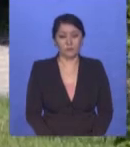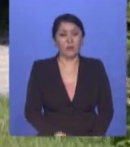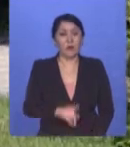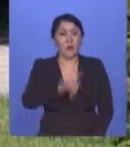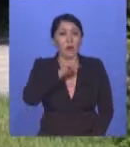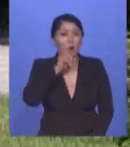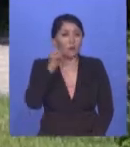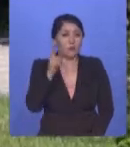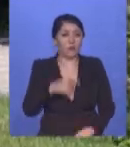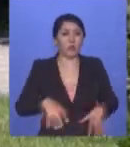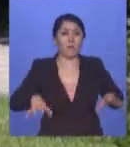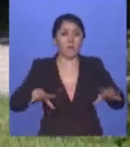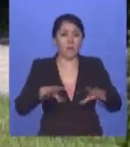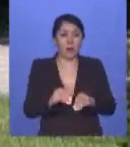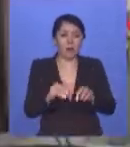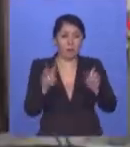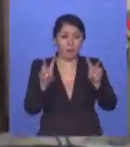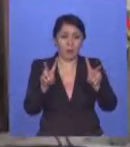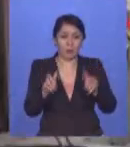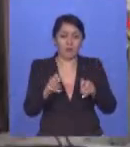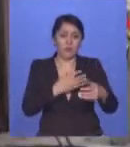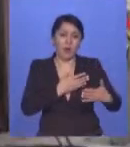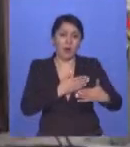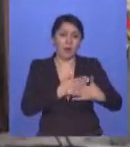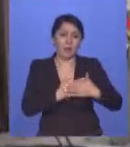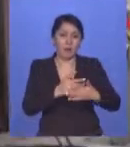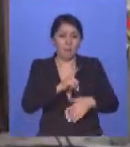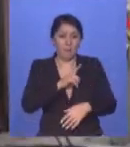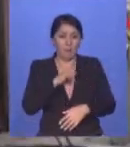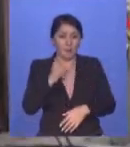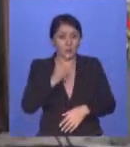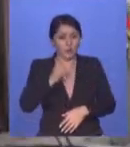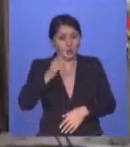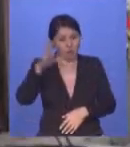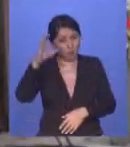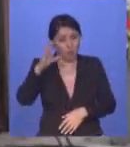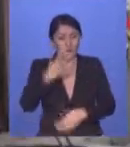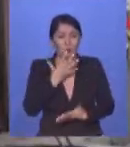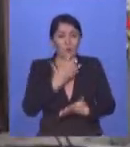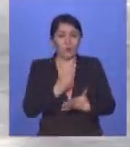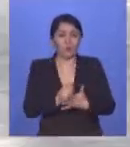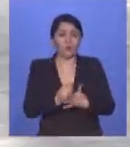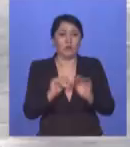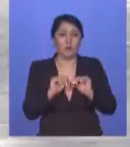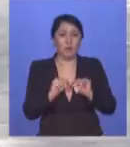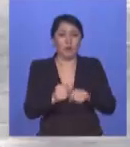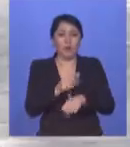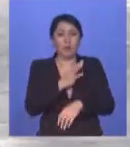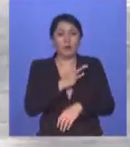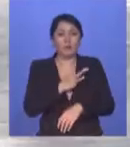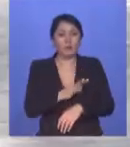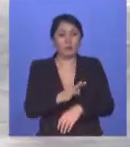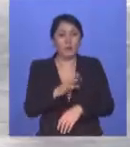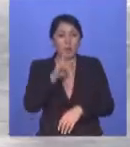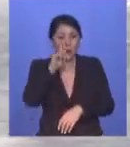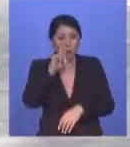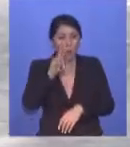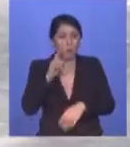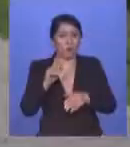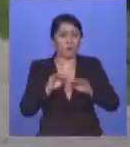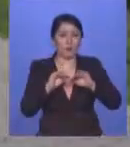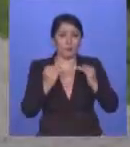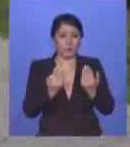Жастар мен бірге 10 күндігі жастардың белсенділігін дамытып, білім алуы мен өз мүмкіндіктерін жүзеге асыруы үшін қолайлы орта